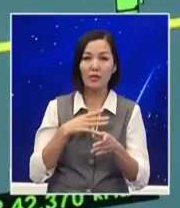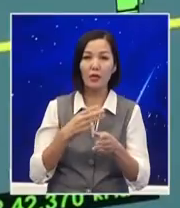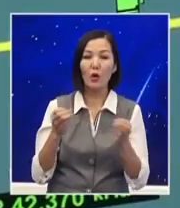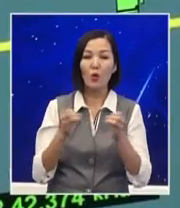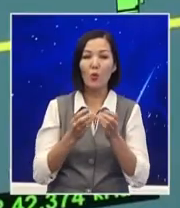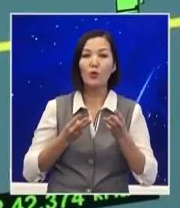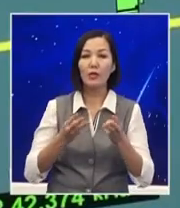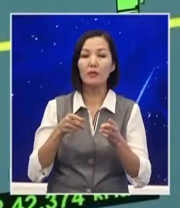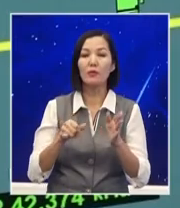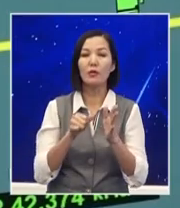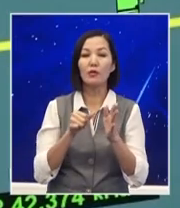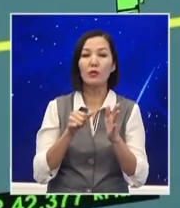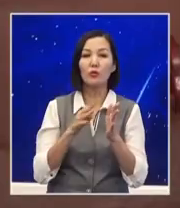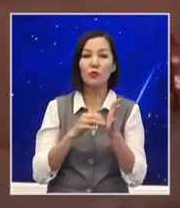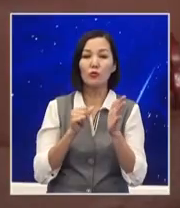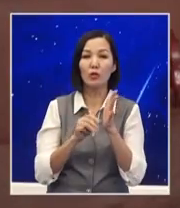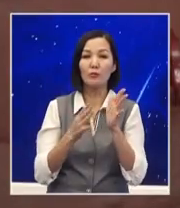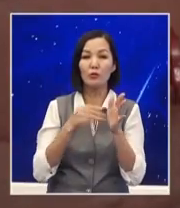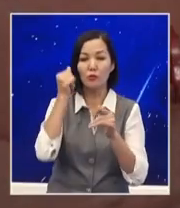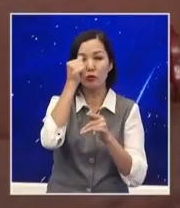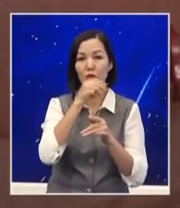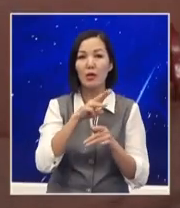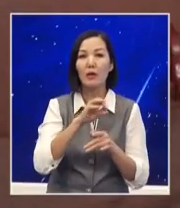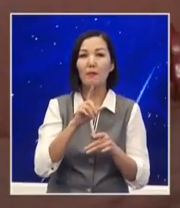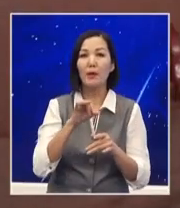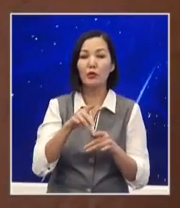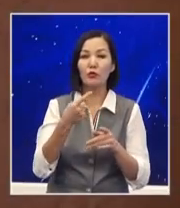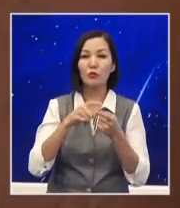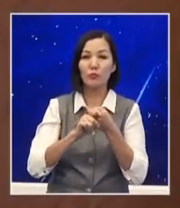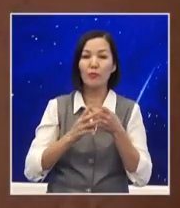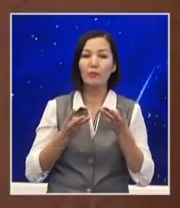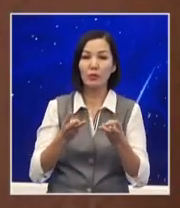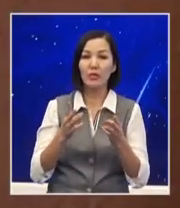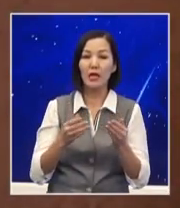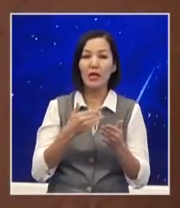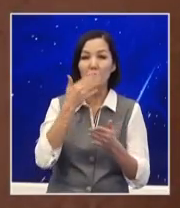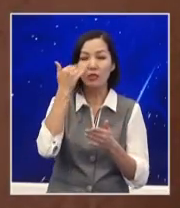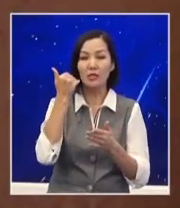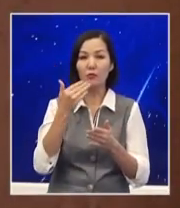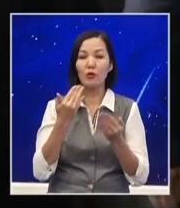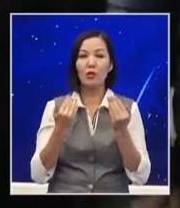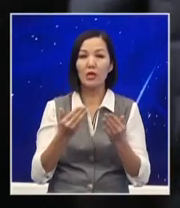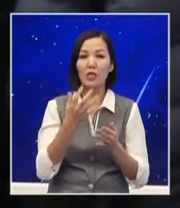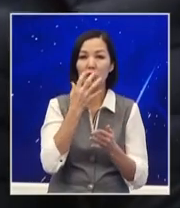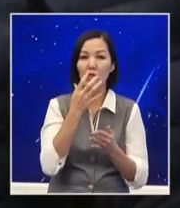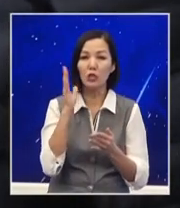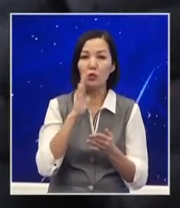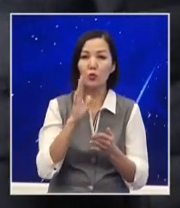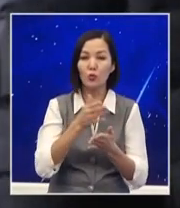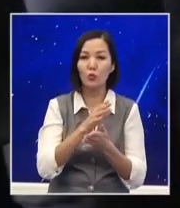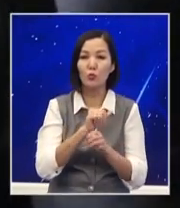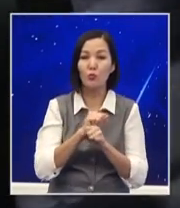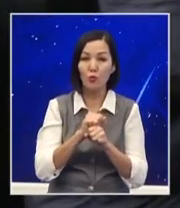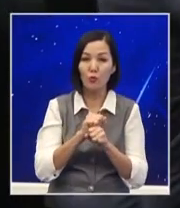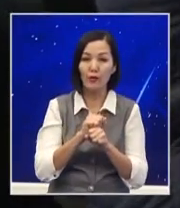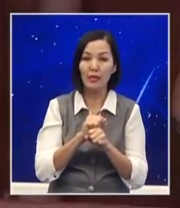қазандық 1969 жылдан бері мазутпен жылынып келген. Ал жаз бойы тұрғындарда жылы су болмайтын.